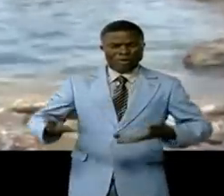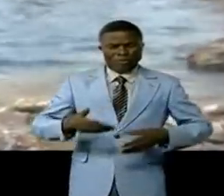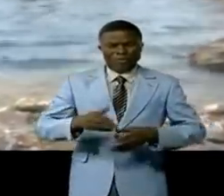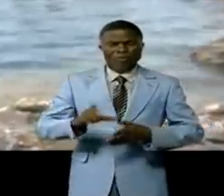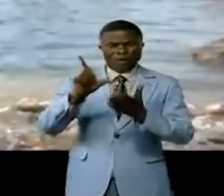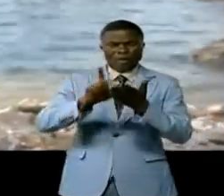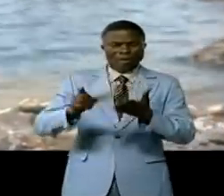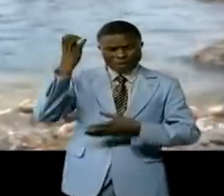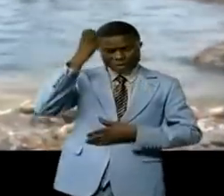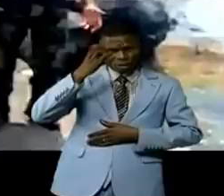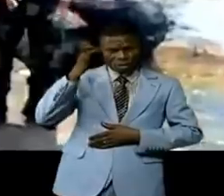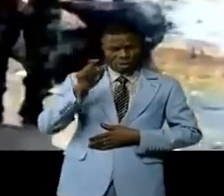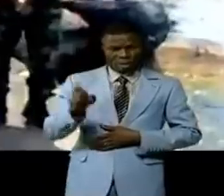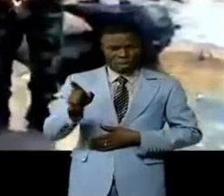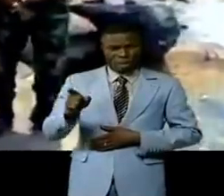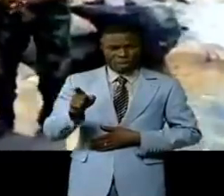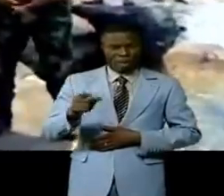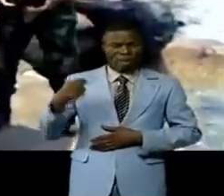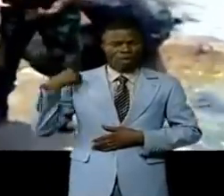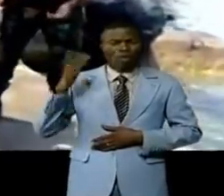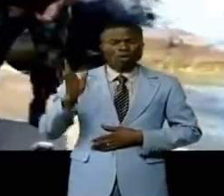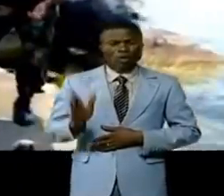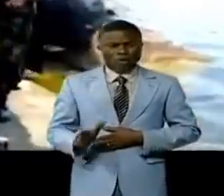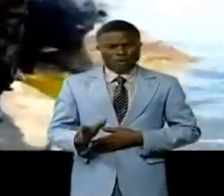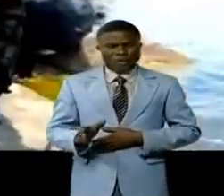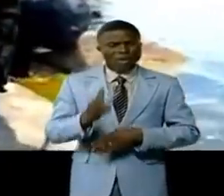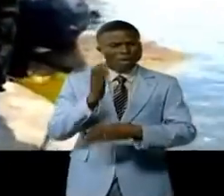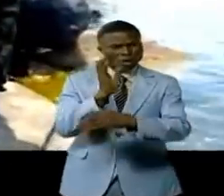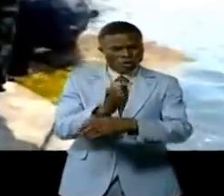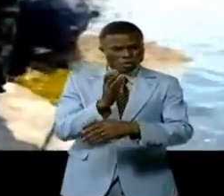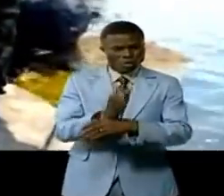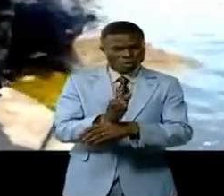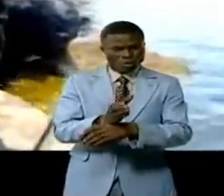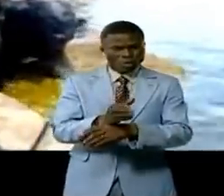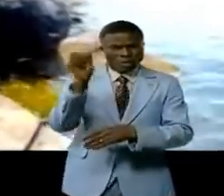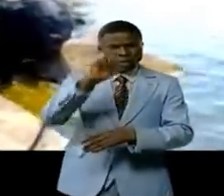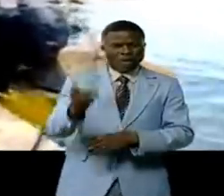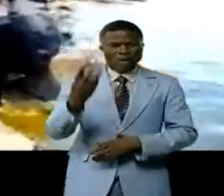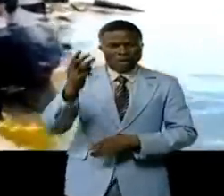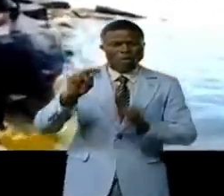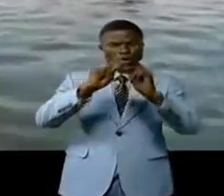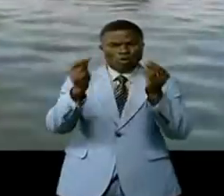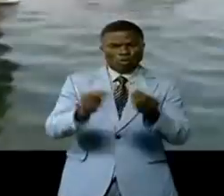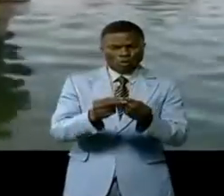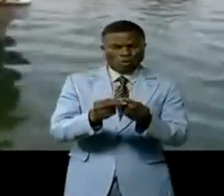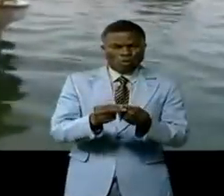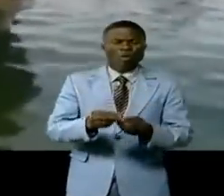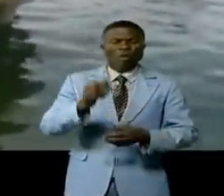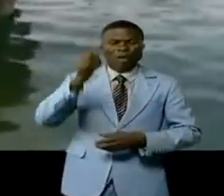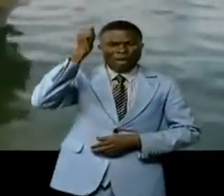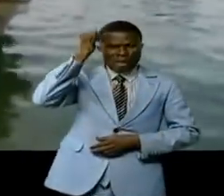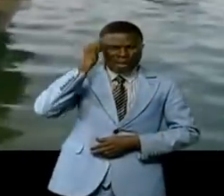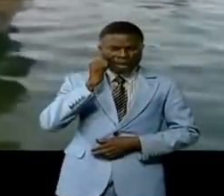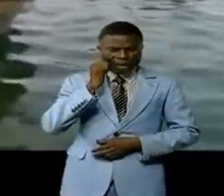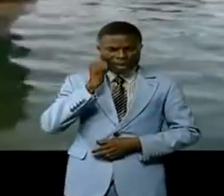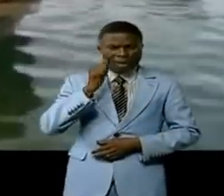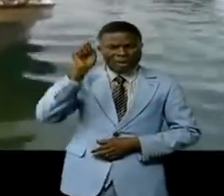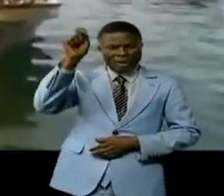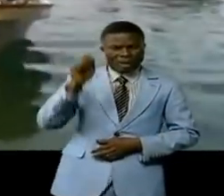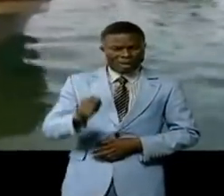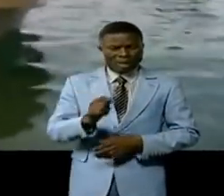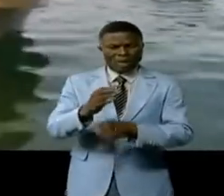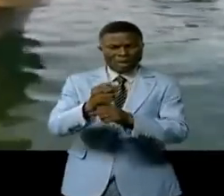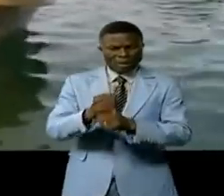lieutenant-général Constant Dima Gongba, gouverneur, a donné des conseils au 33e groupement naval, bénéficiaire direct de cet outil